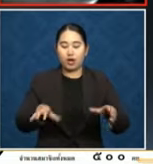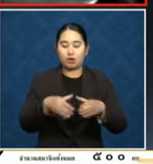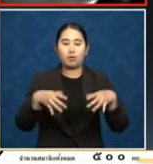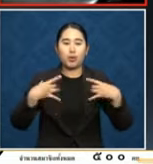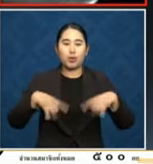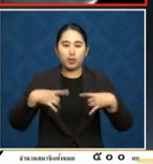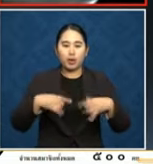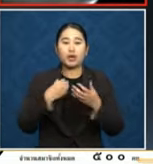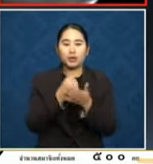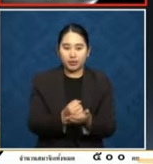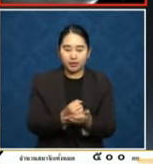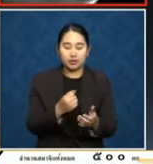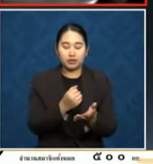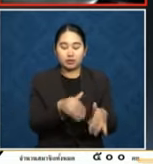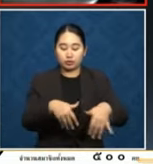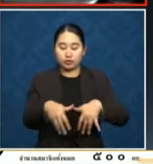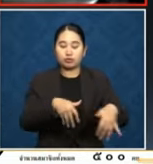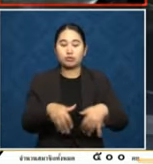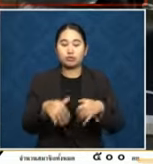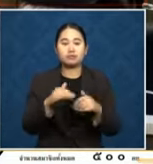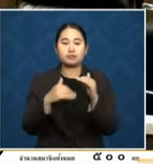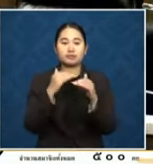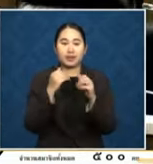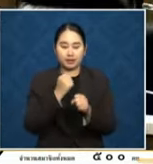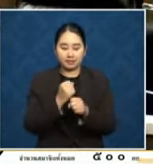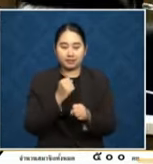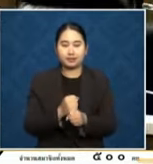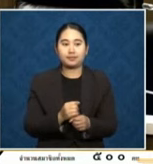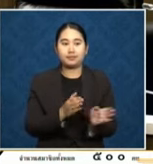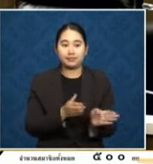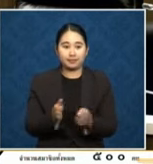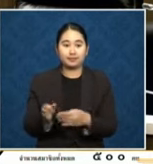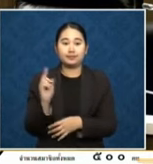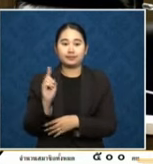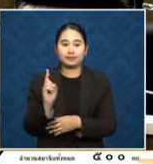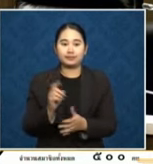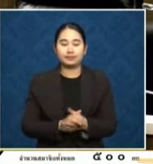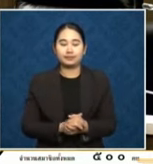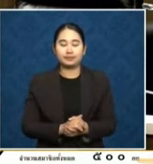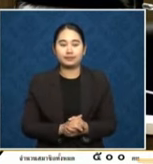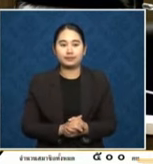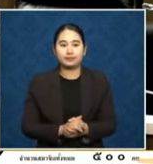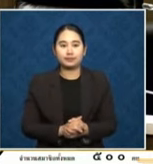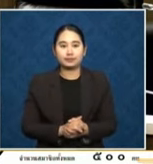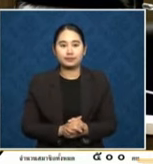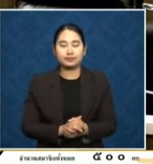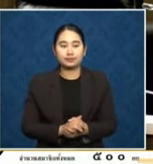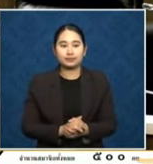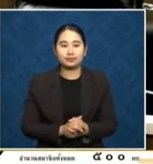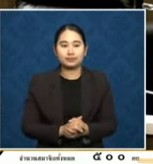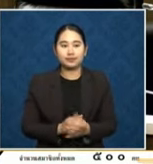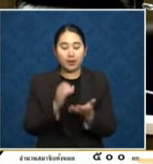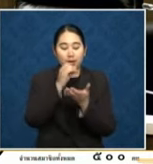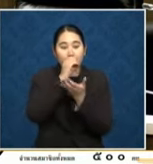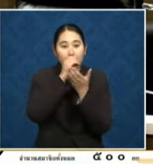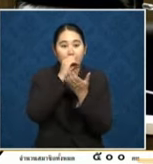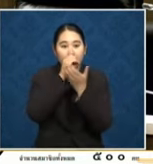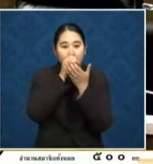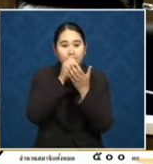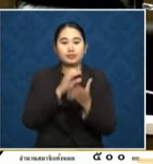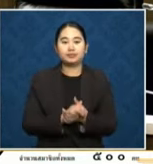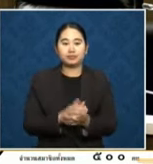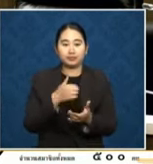ภัยเพื่อพ่อแม่พี่น้องประชาชนให้มากกว่านี้เรื่องต่อไปนะคะจะเป็นเรื่องของยาเสพติดค่ะท่านประธ